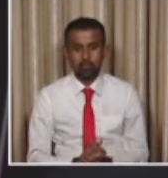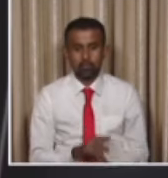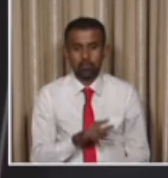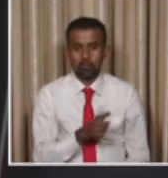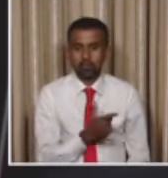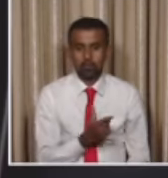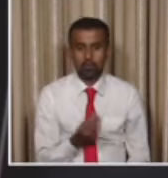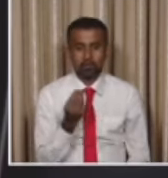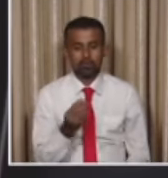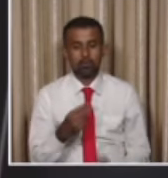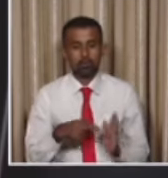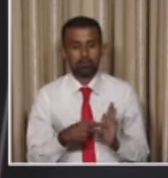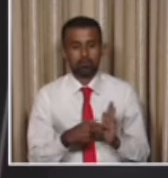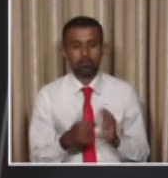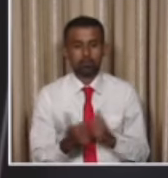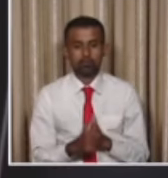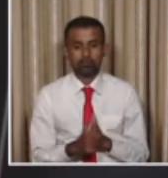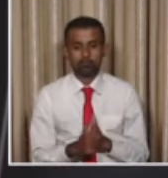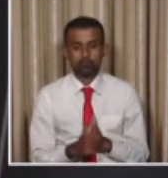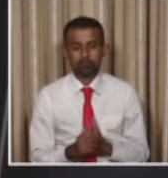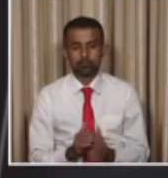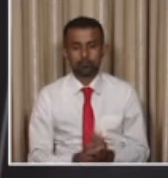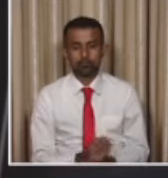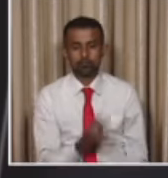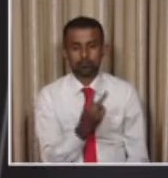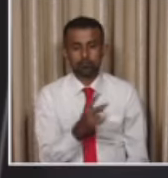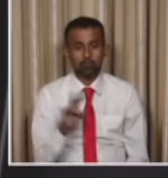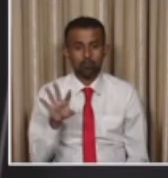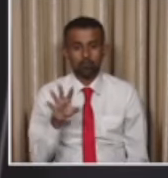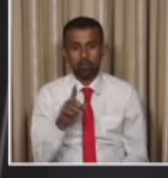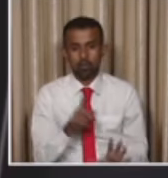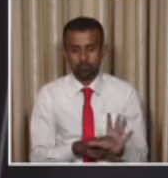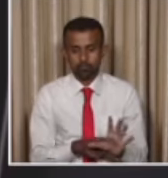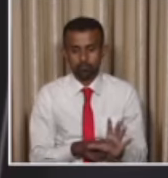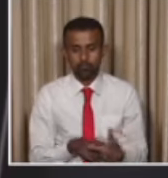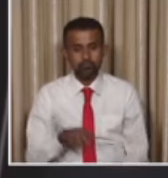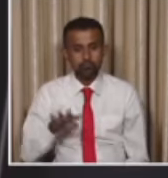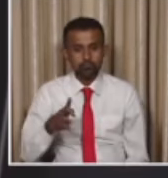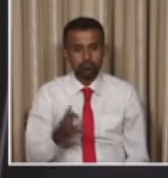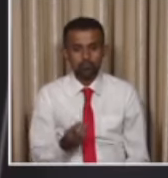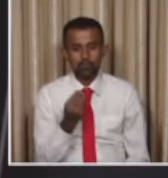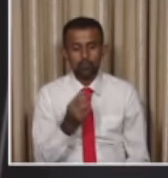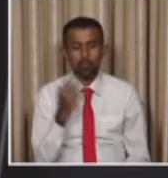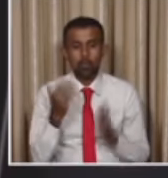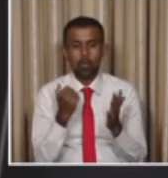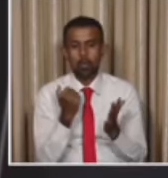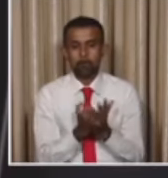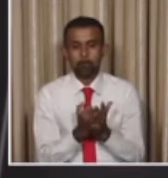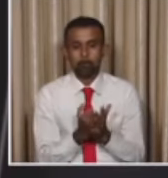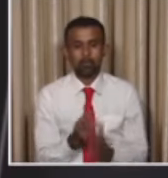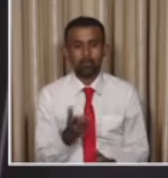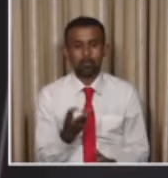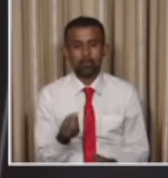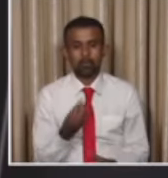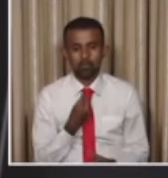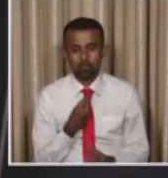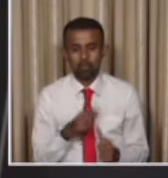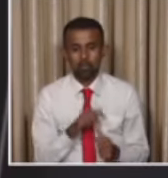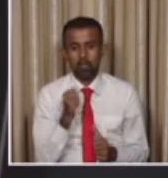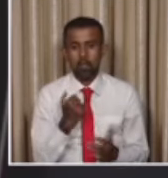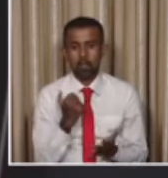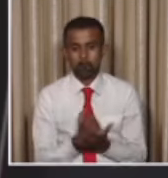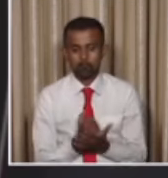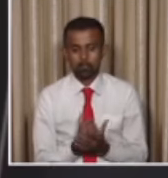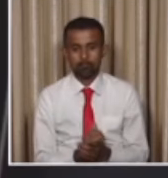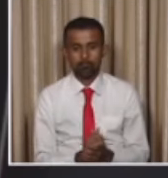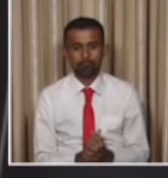800ක් දෙනවා බජට් එක හදන්න. 2025 400ක් දෙනවා World Bank එක, 300ක් දෙනවා Asian Development